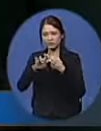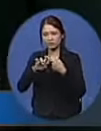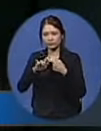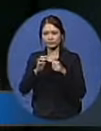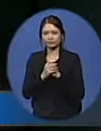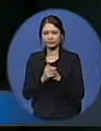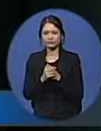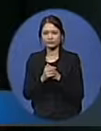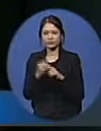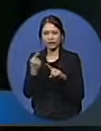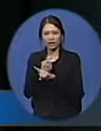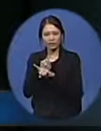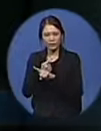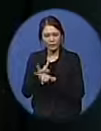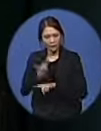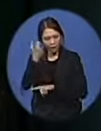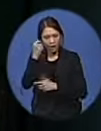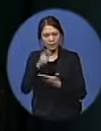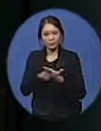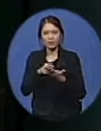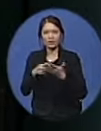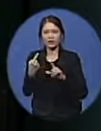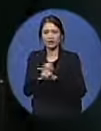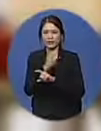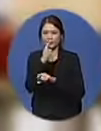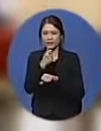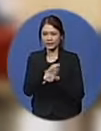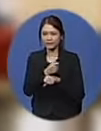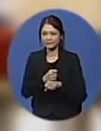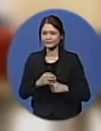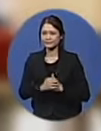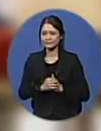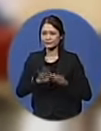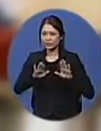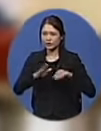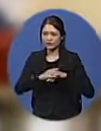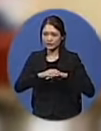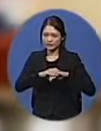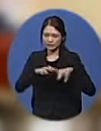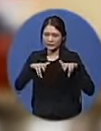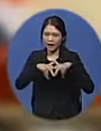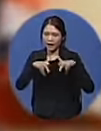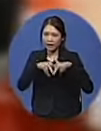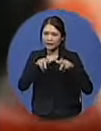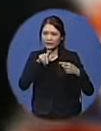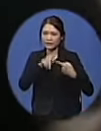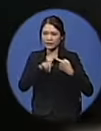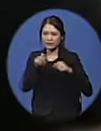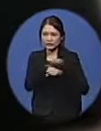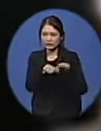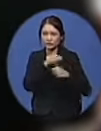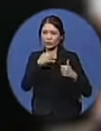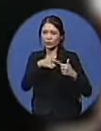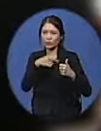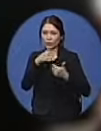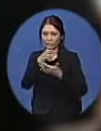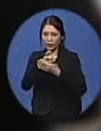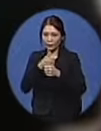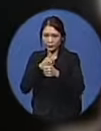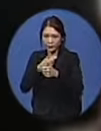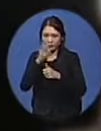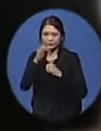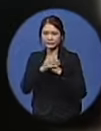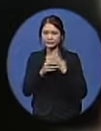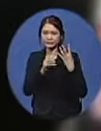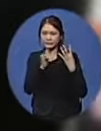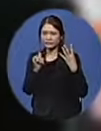확인돼 개선이 시급하다는 지적입니다. 현행 장애인 등에 대한 특수교육법에 따라 특수교육 대상자